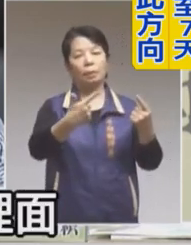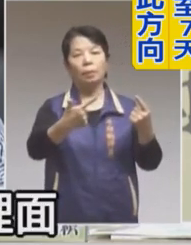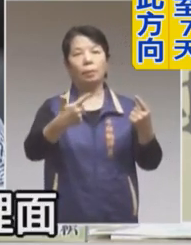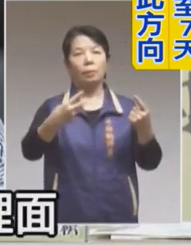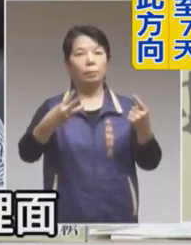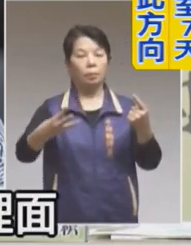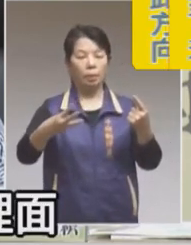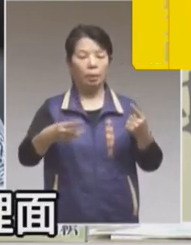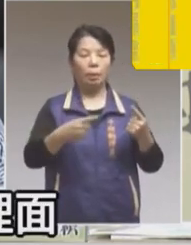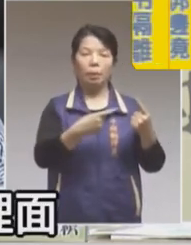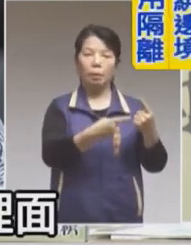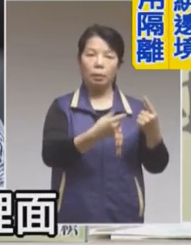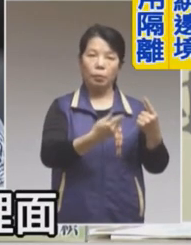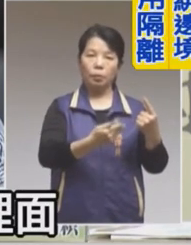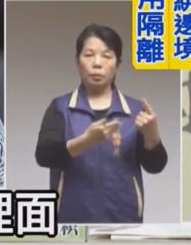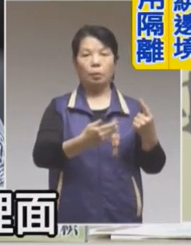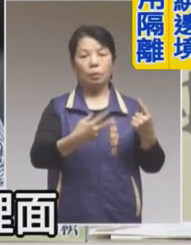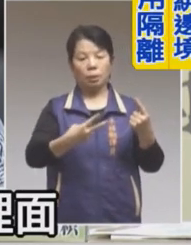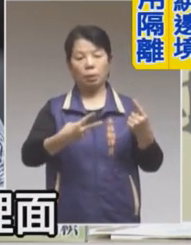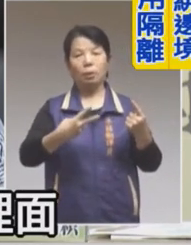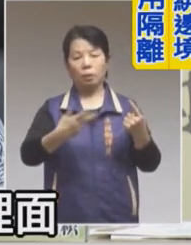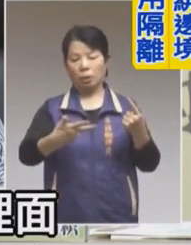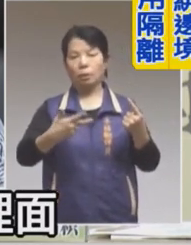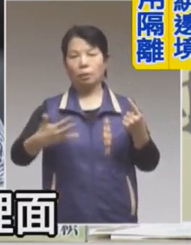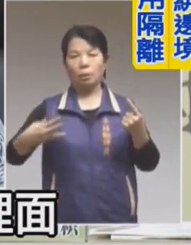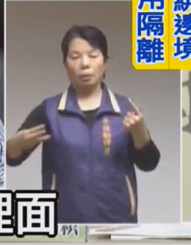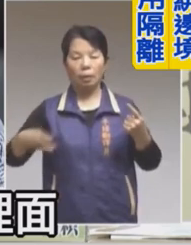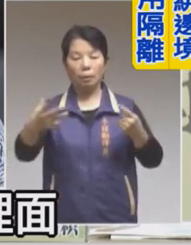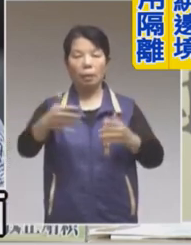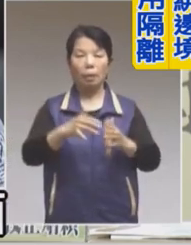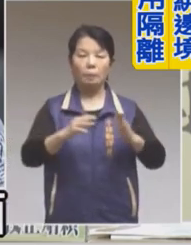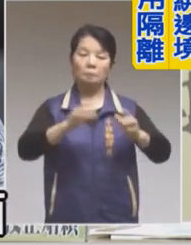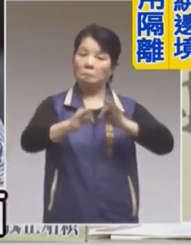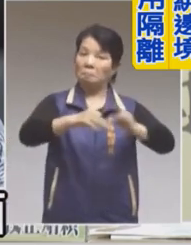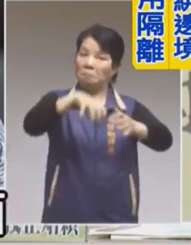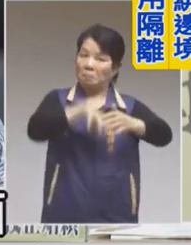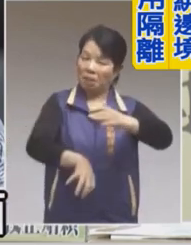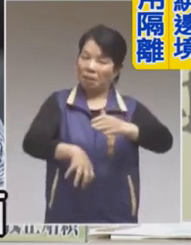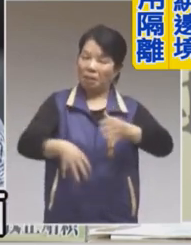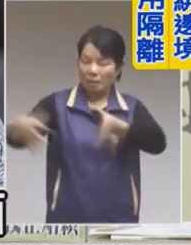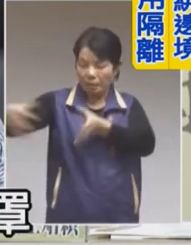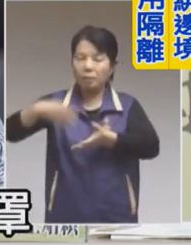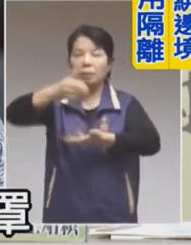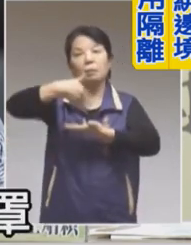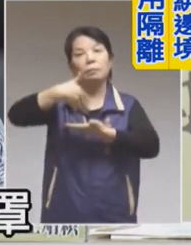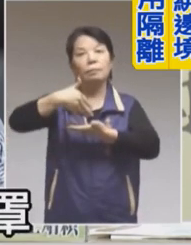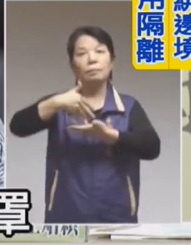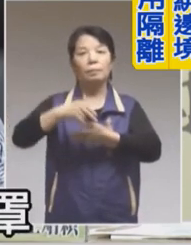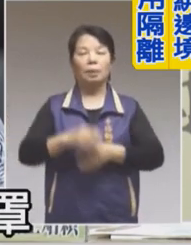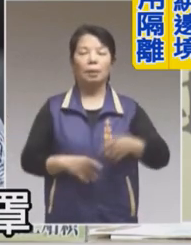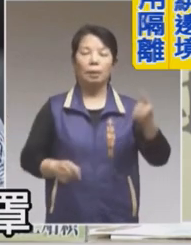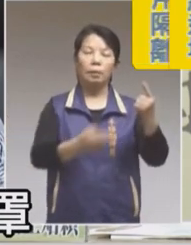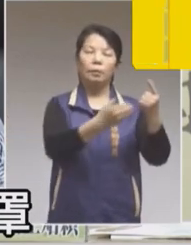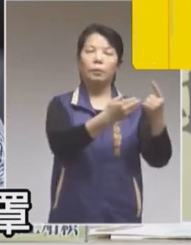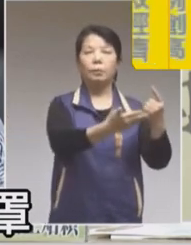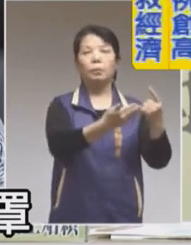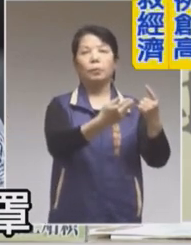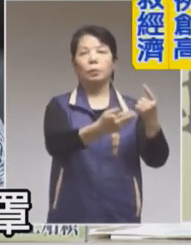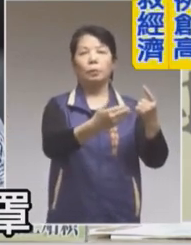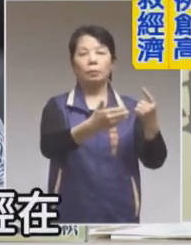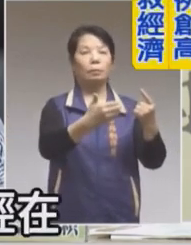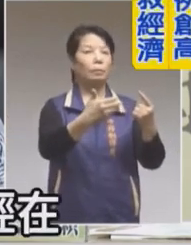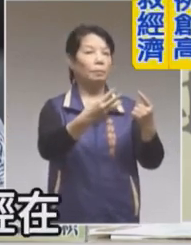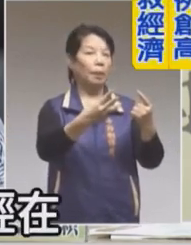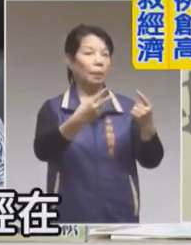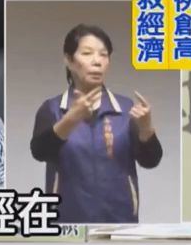19733在内用，也就是在那家店里面一起用餐的过程里面，当然是19863当然是拿下口